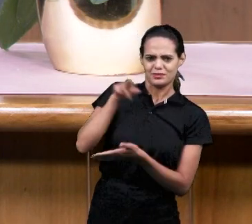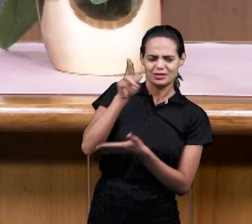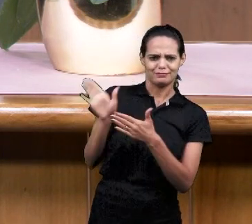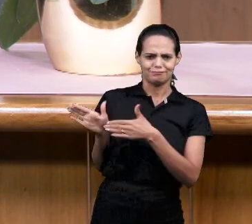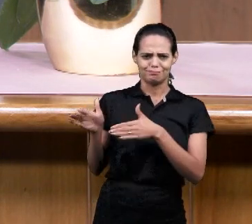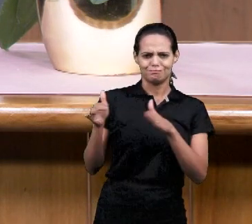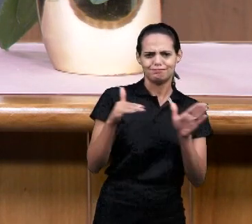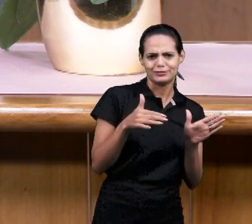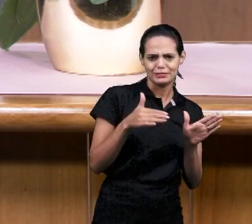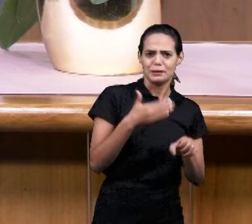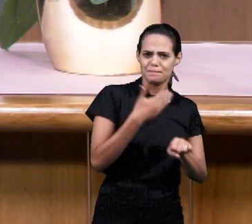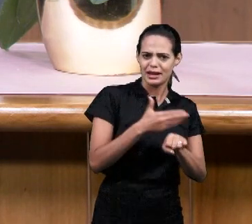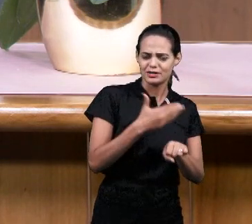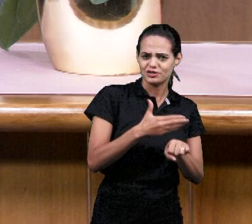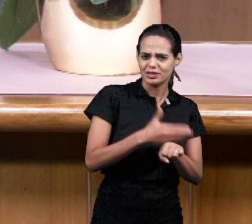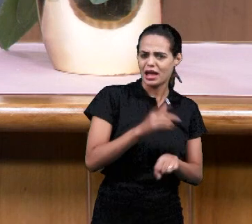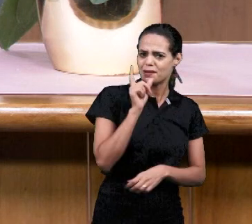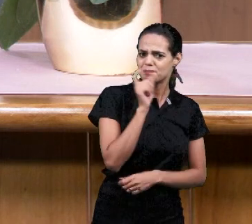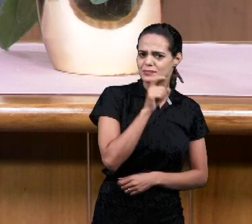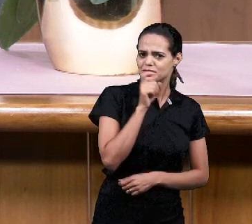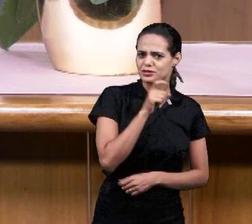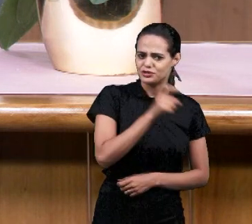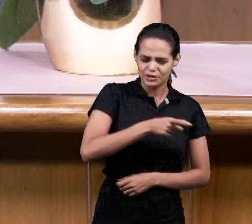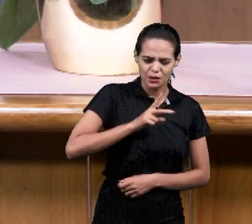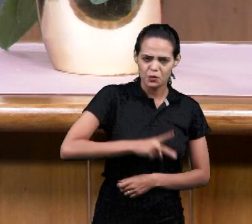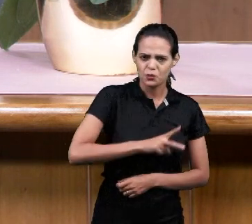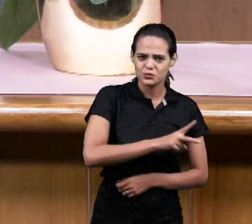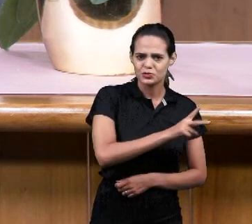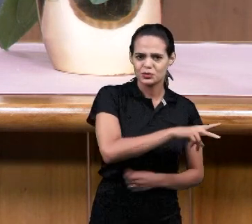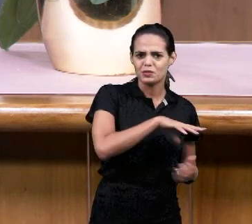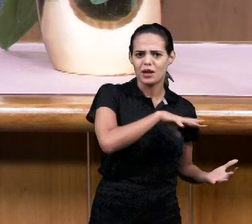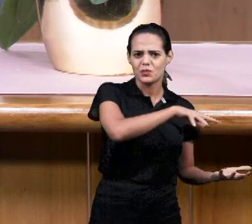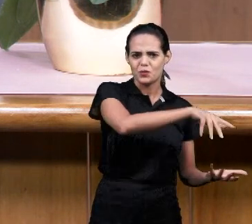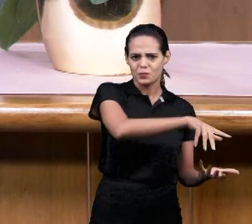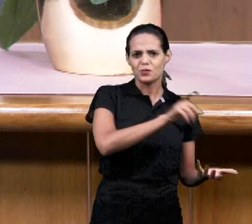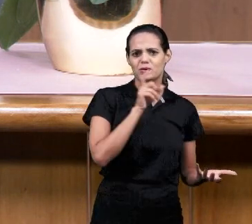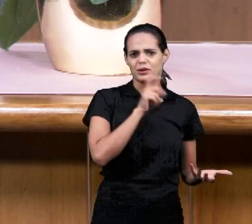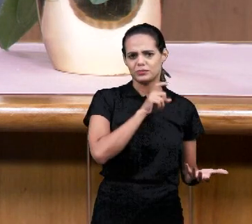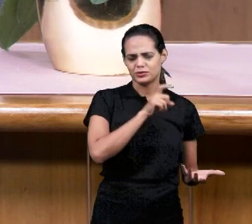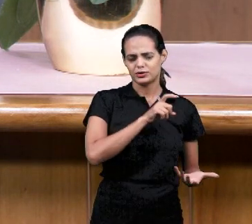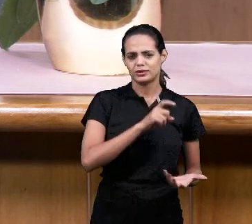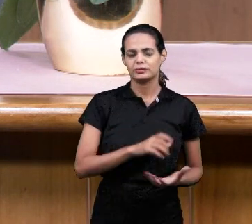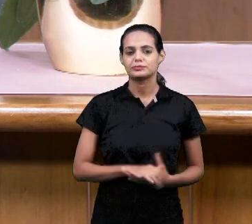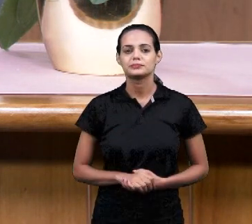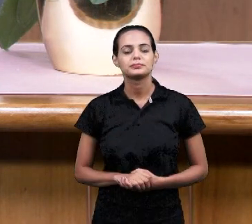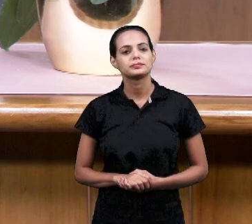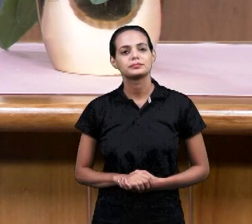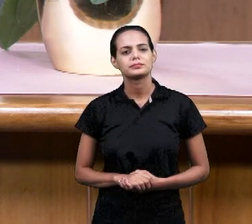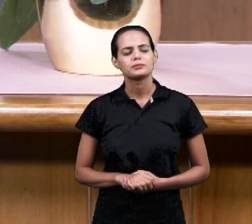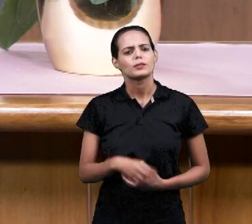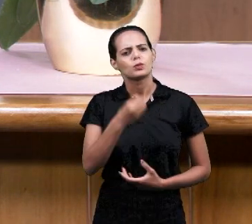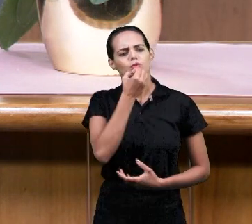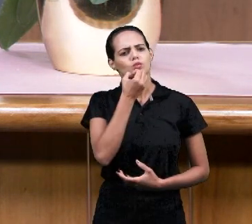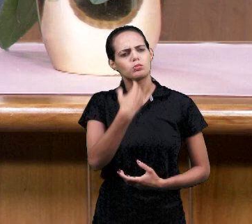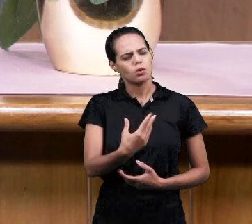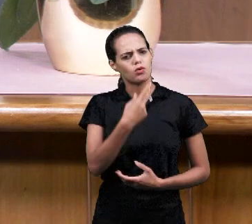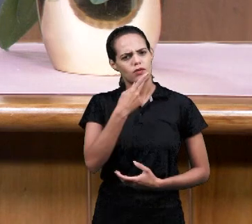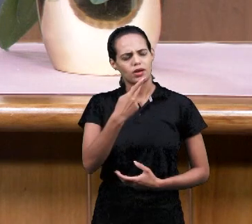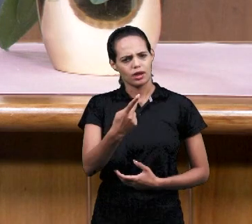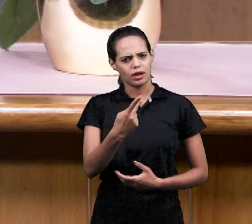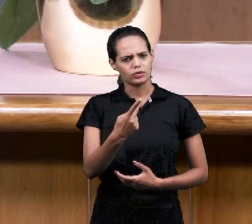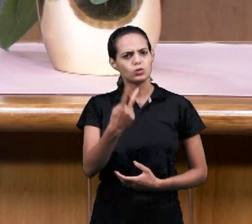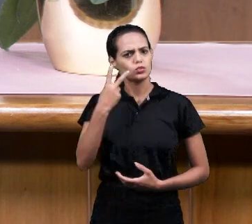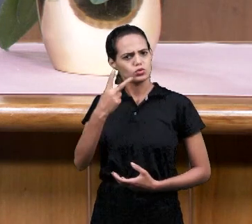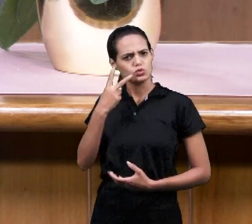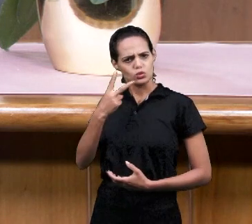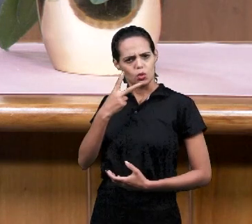ce que nos frères ont mis dans leur réponse. Nous allons maintenant, Ali a d'ailleurs très bien cité, nous